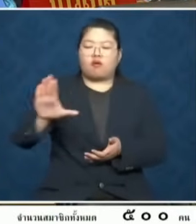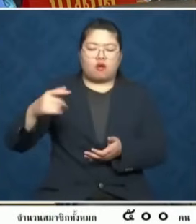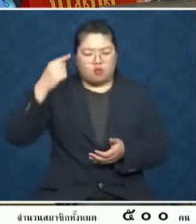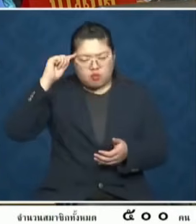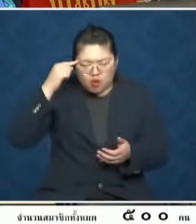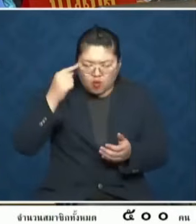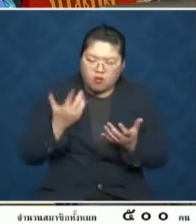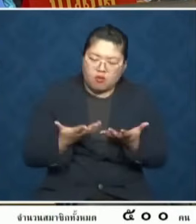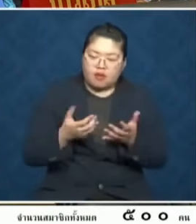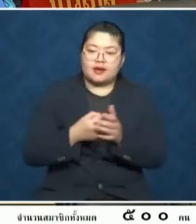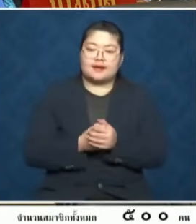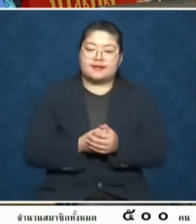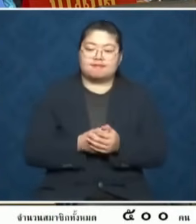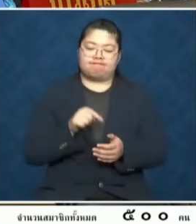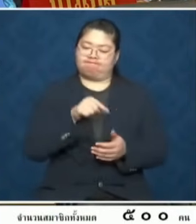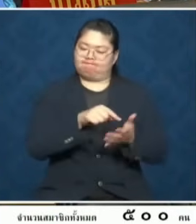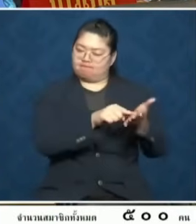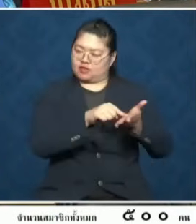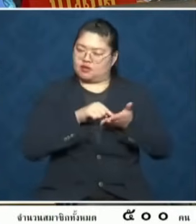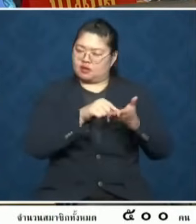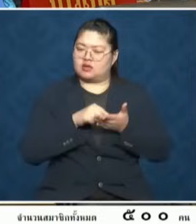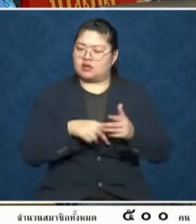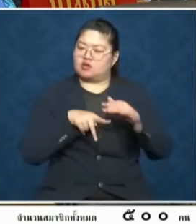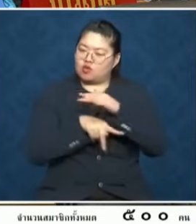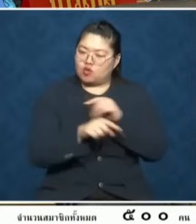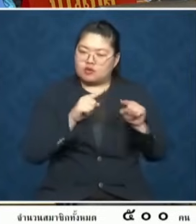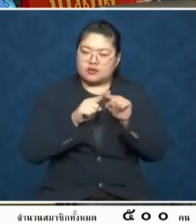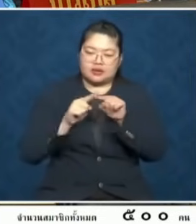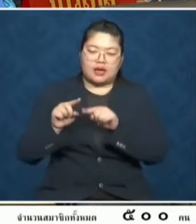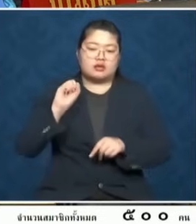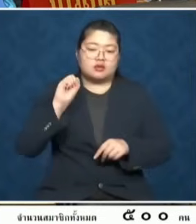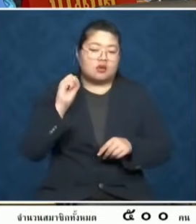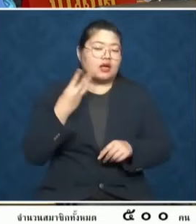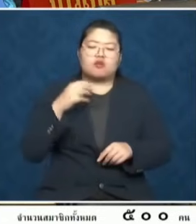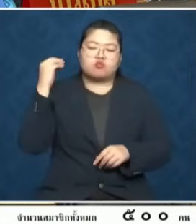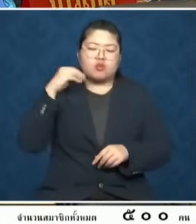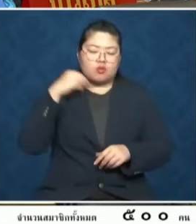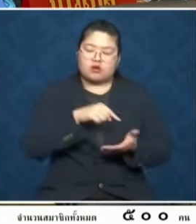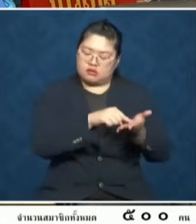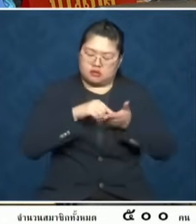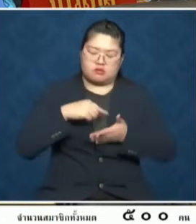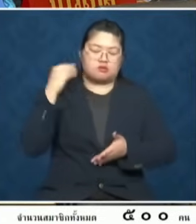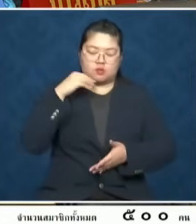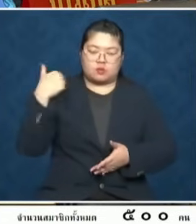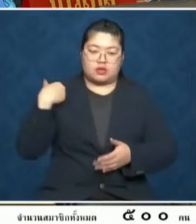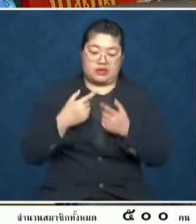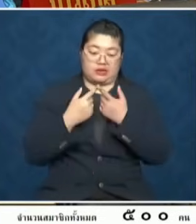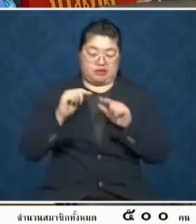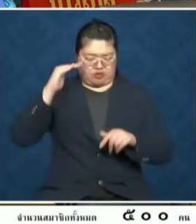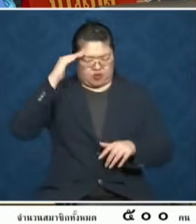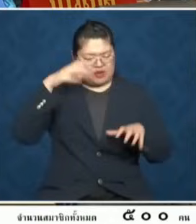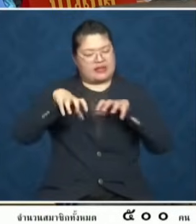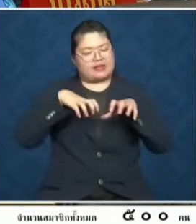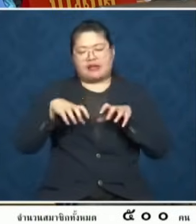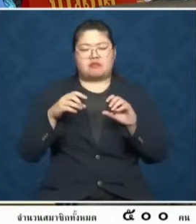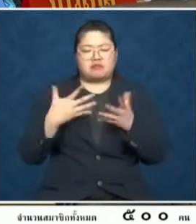มีใครทราบแล้วเรื่องนี้มีการร้องเรียนทุจริตเรื่องการยักยอกเงินสวัสดิการอยู่บ่อยครั้งแต่นอกจากกองทัพจะไม่ทำอะไร